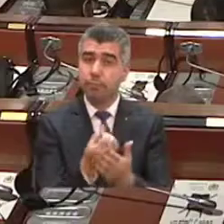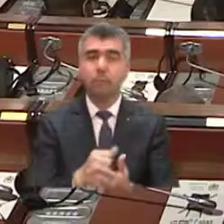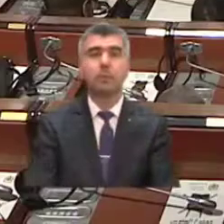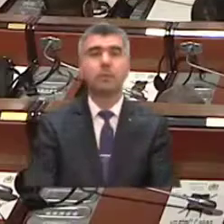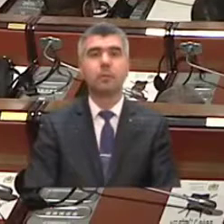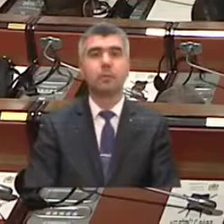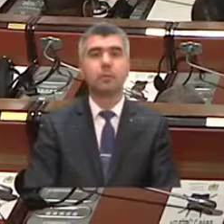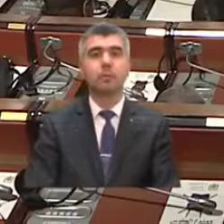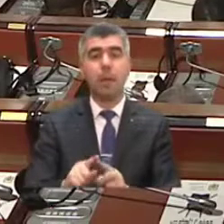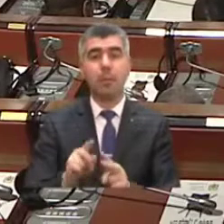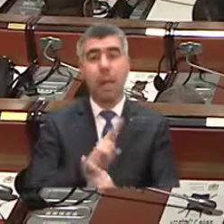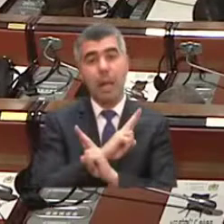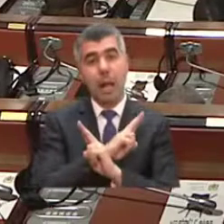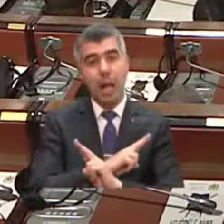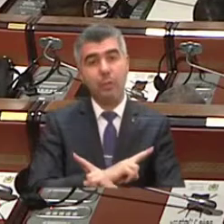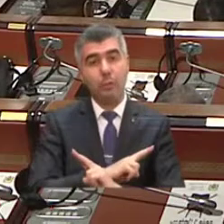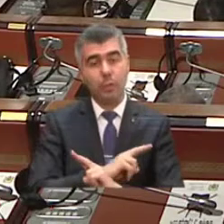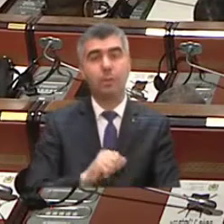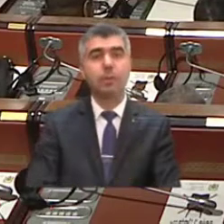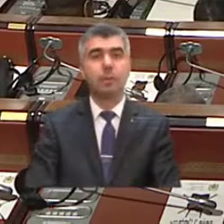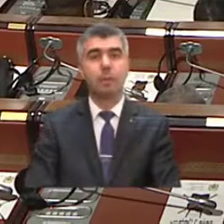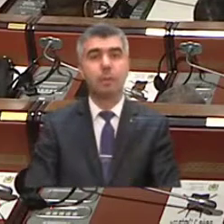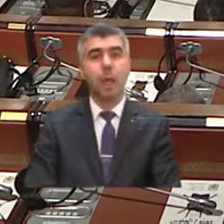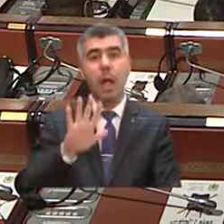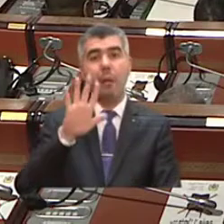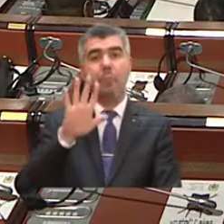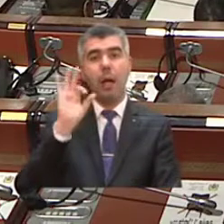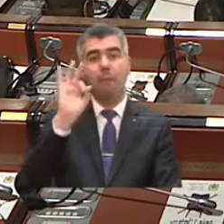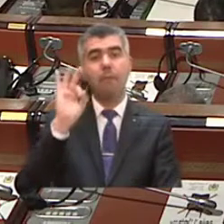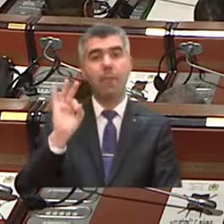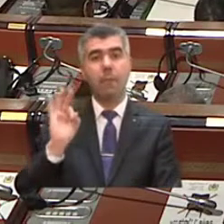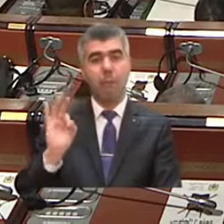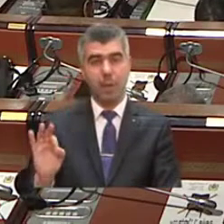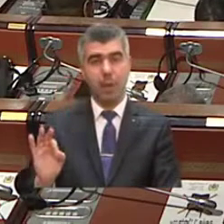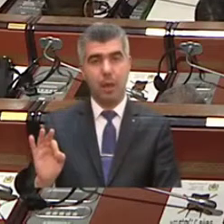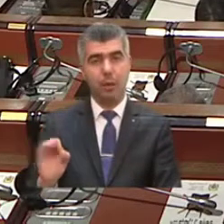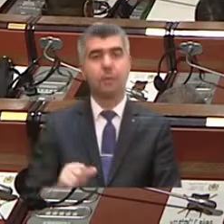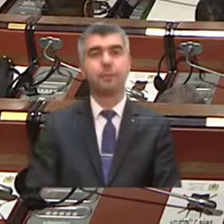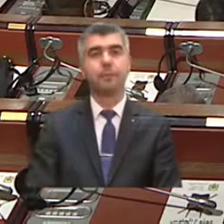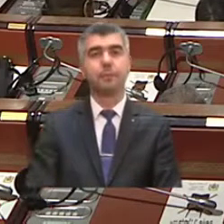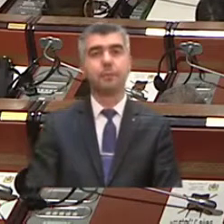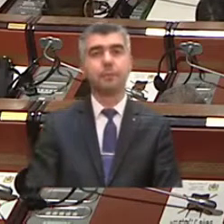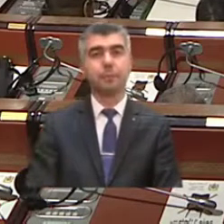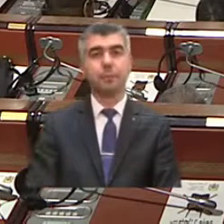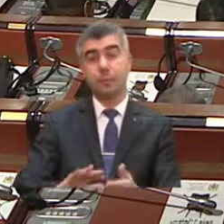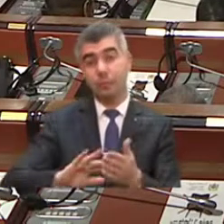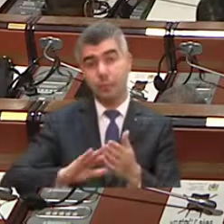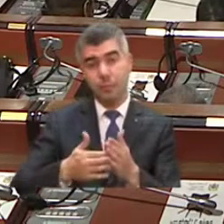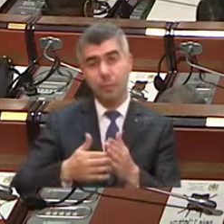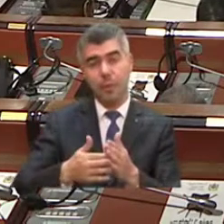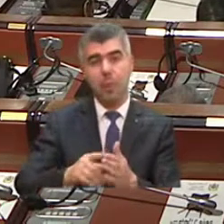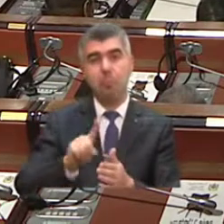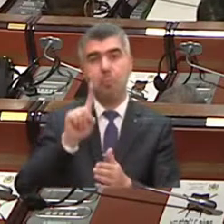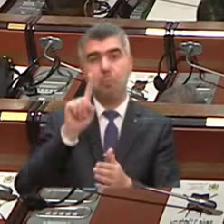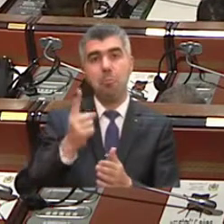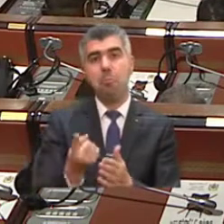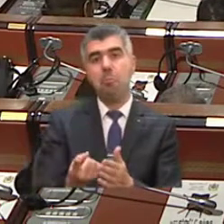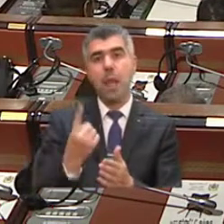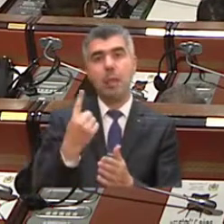في المعاشات لي بونسيون ب 5% مع حد أدنى قدره 100 درهم